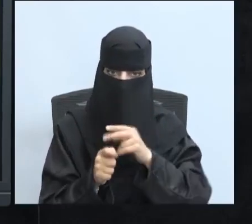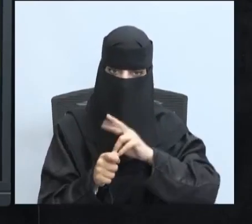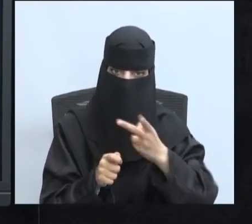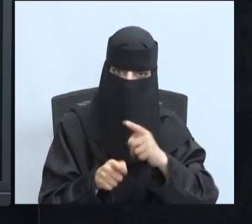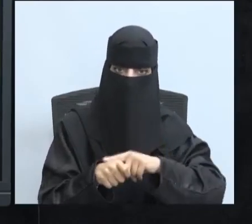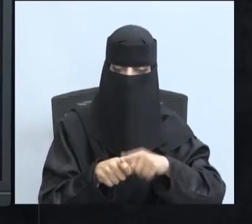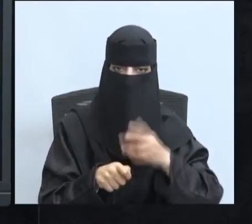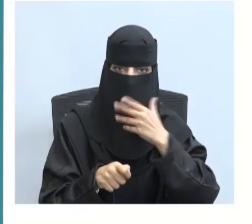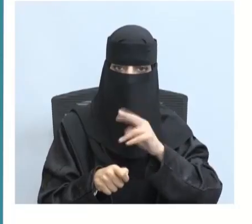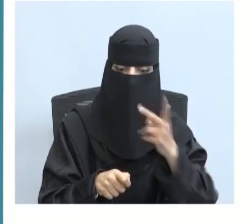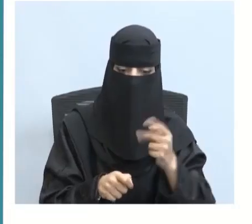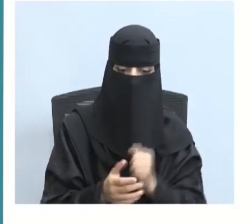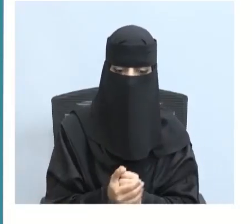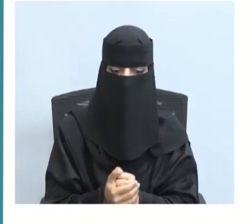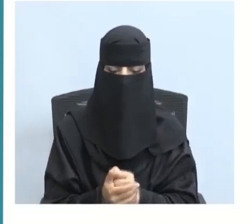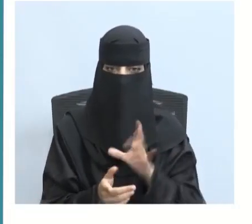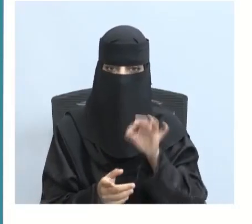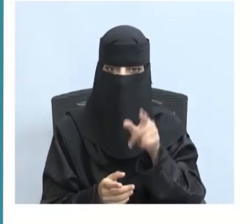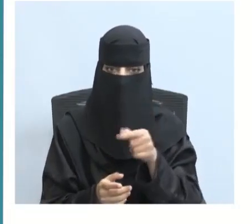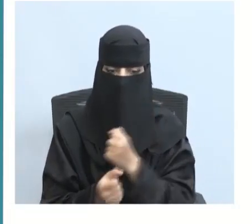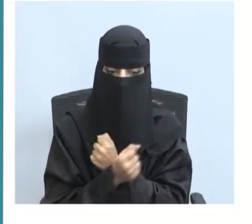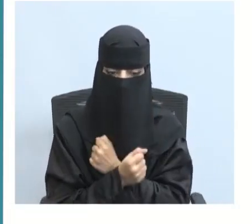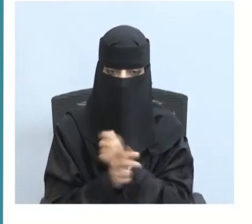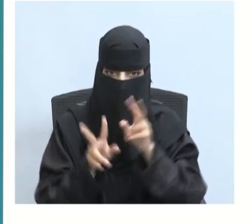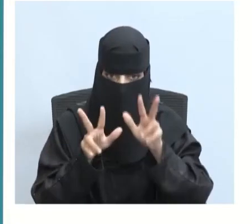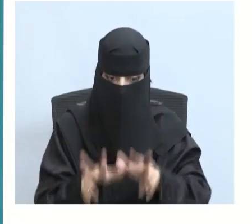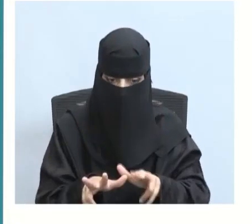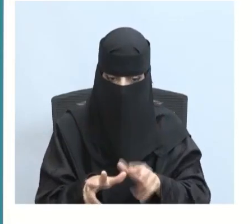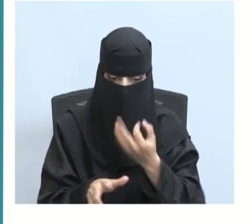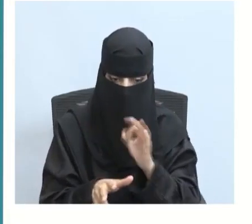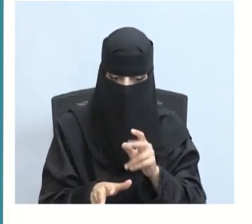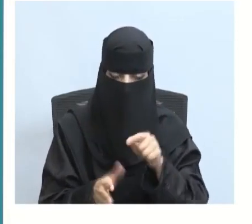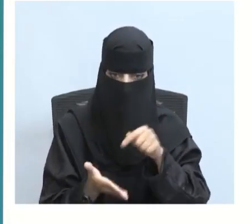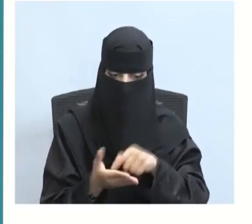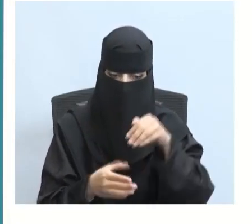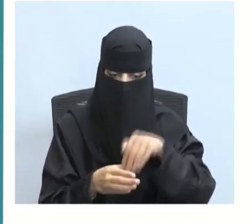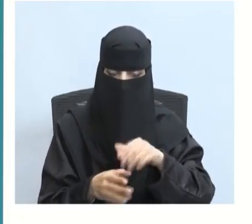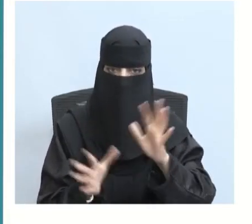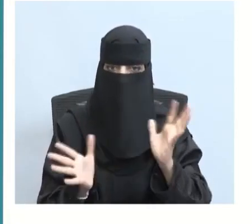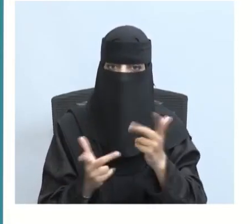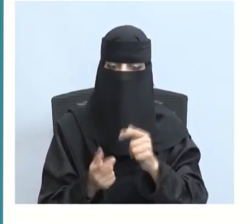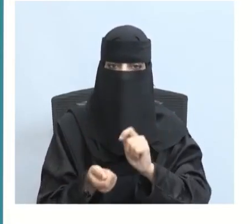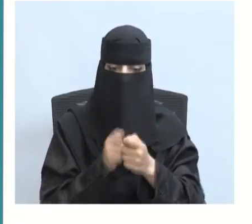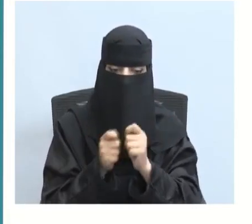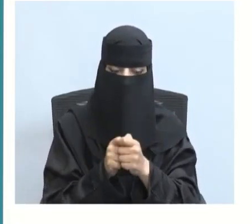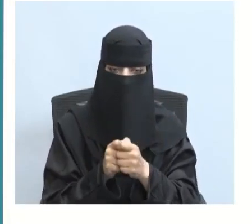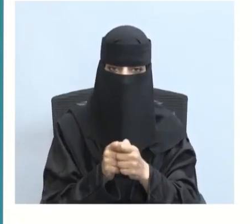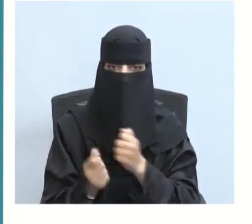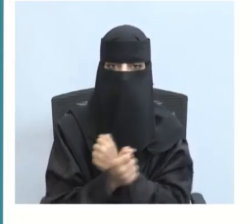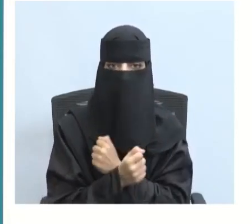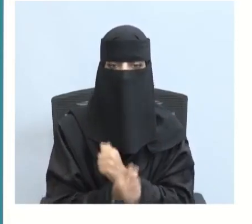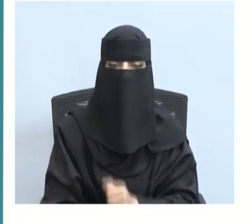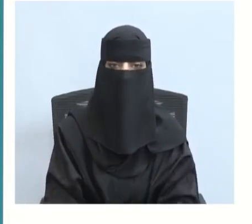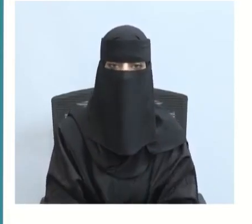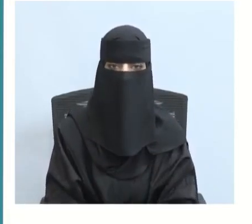شكل الى اخر ولكن تبقى الطاقه الكليه ثابته اثناء اي تحول من تحولات